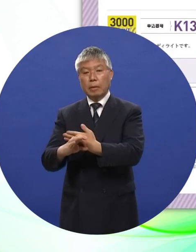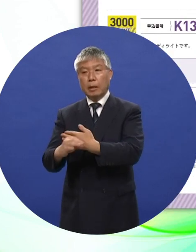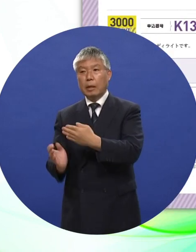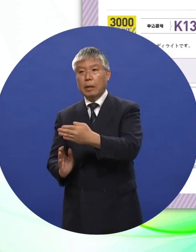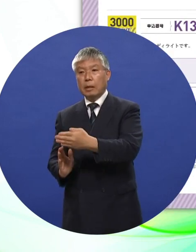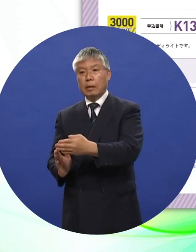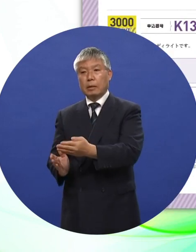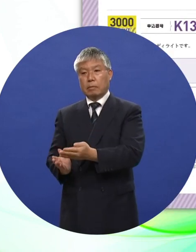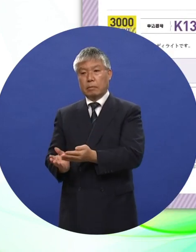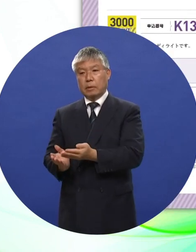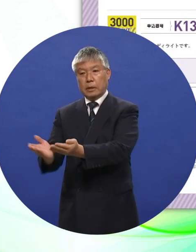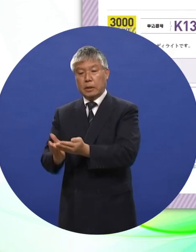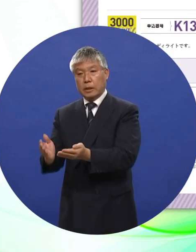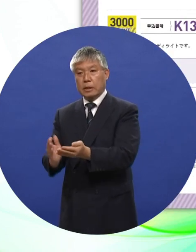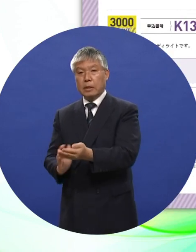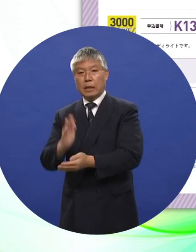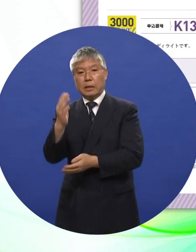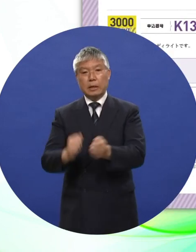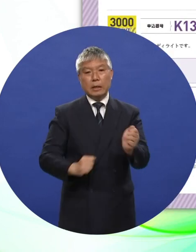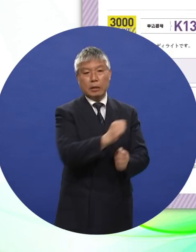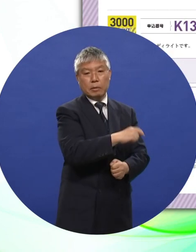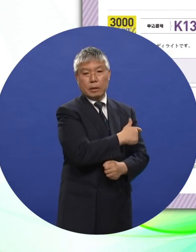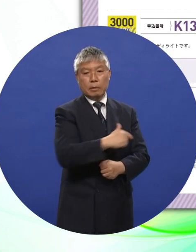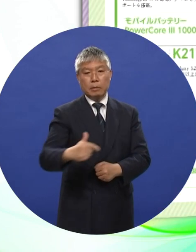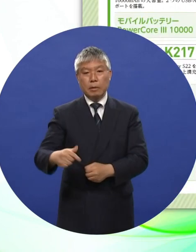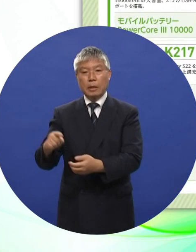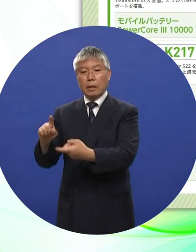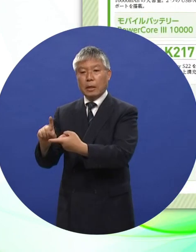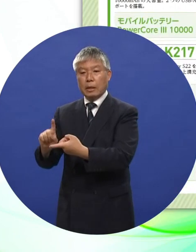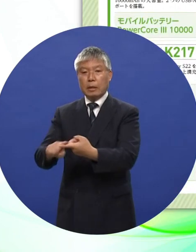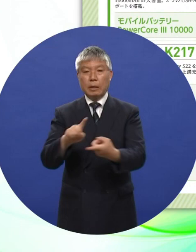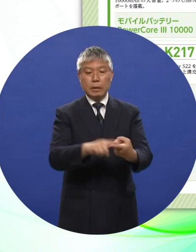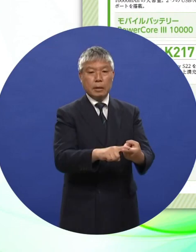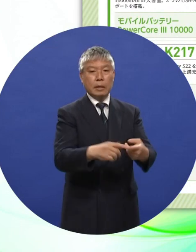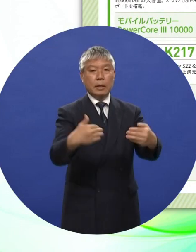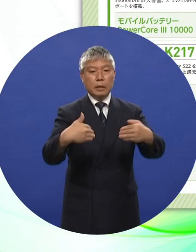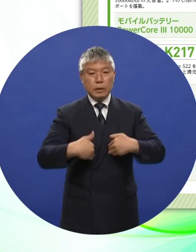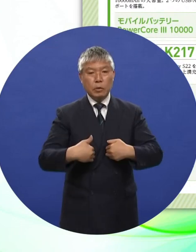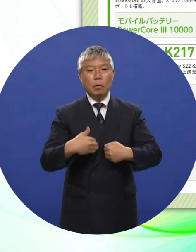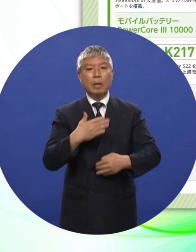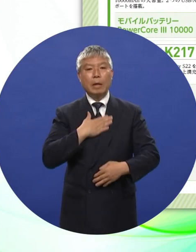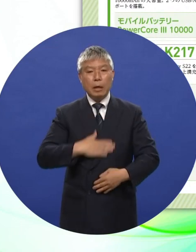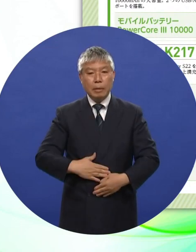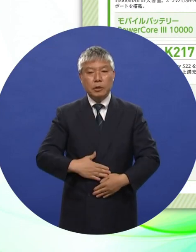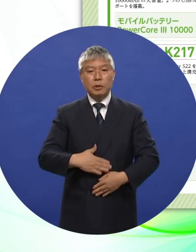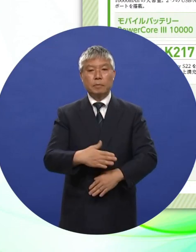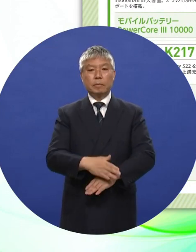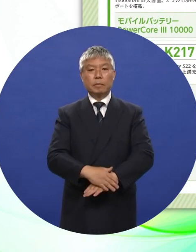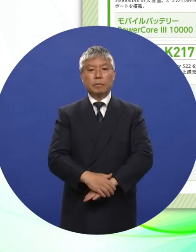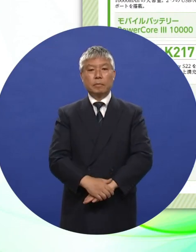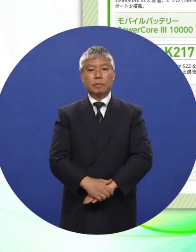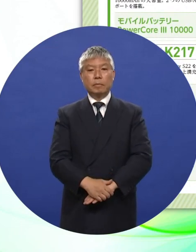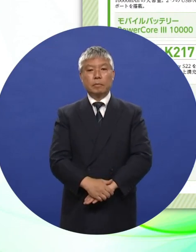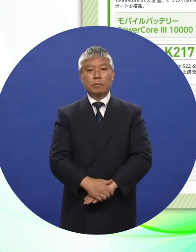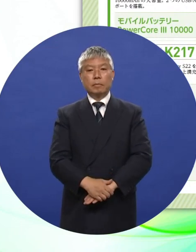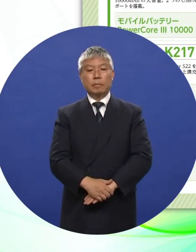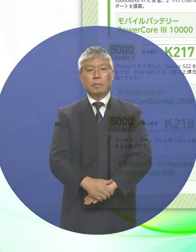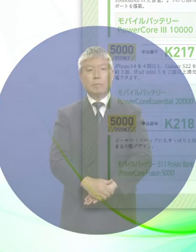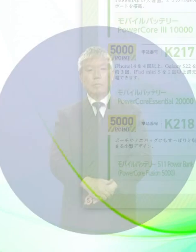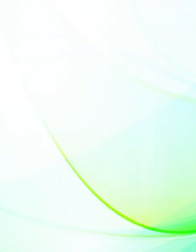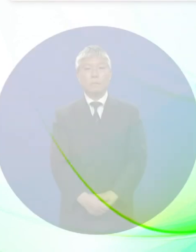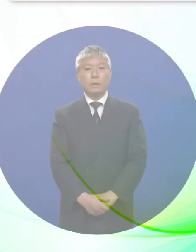シーンでどんなものが必要となるか、役立つかを知ることができます。